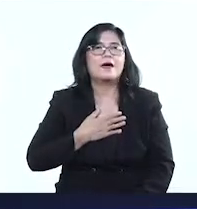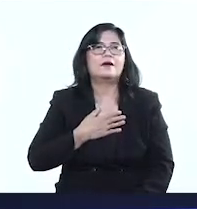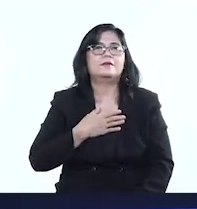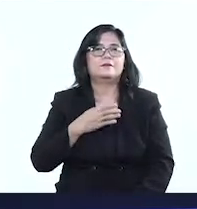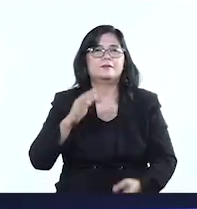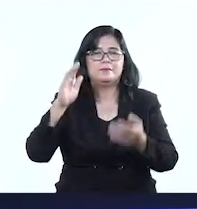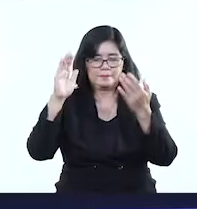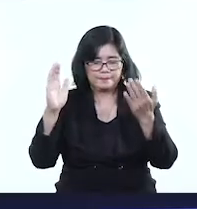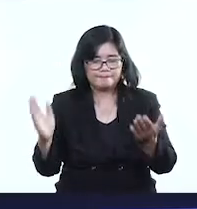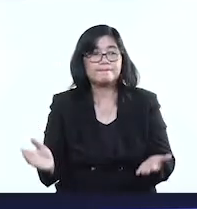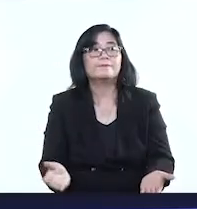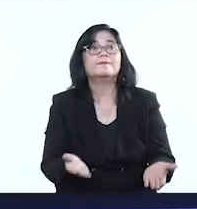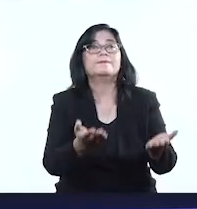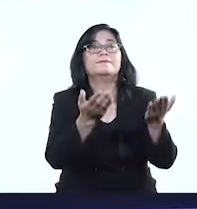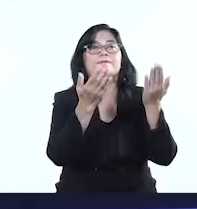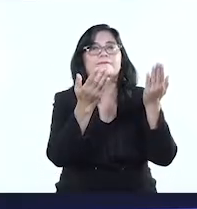rafah